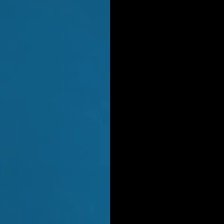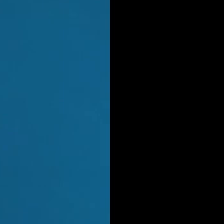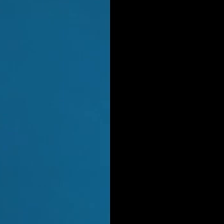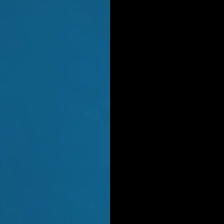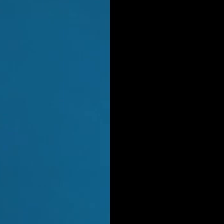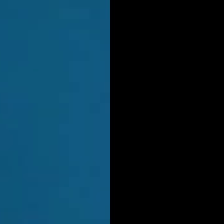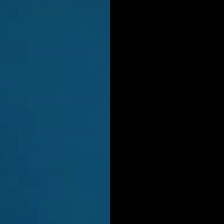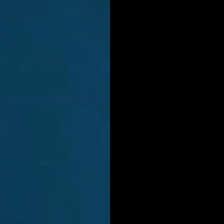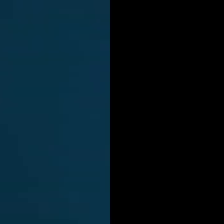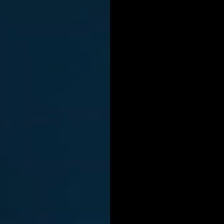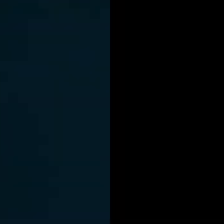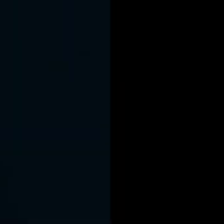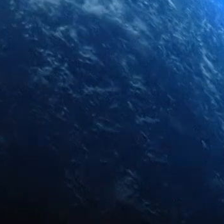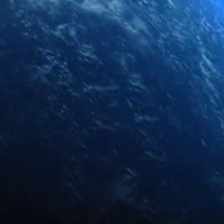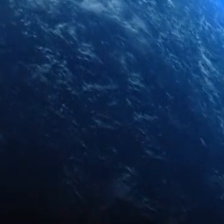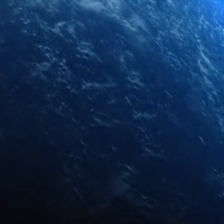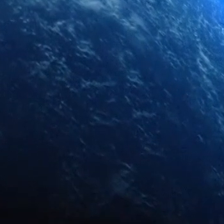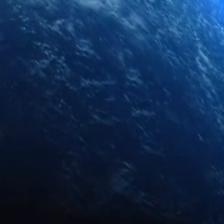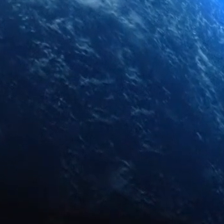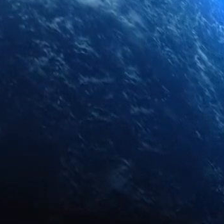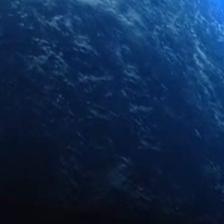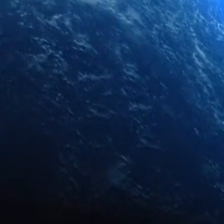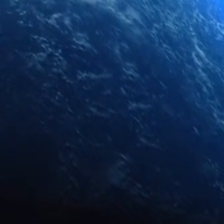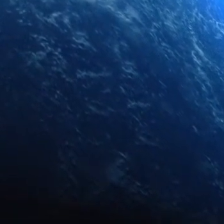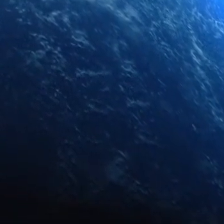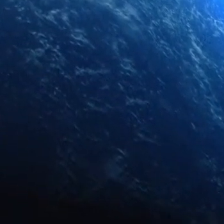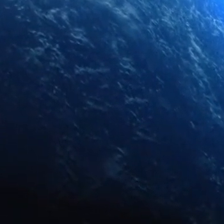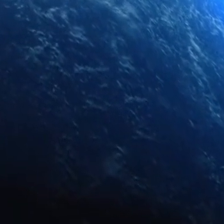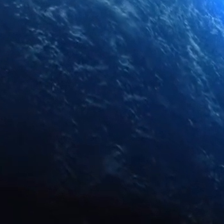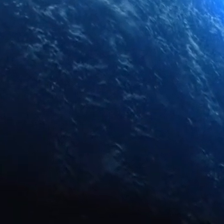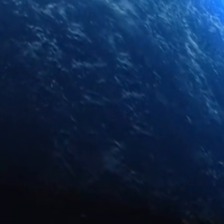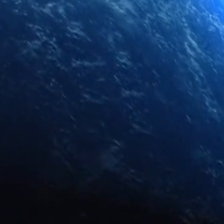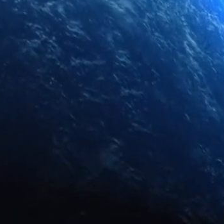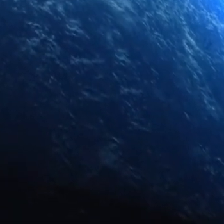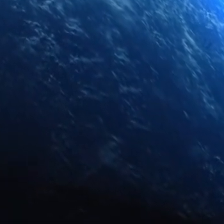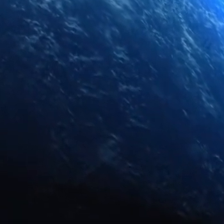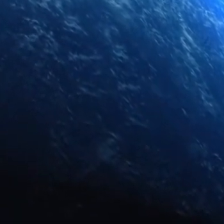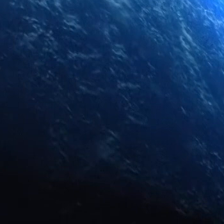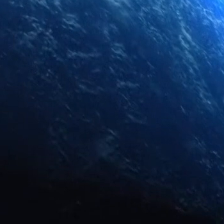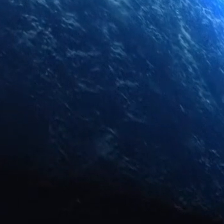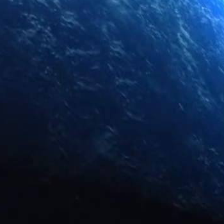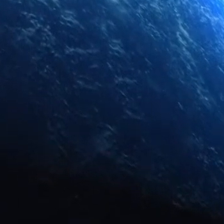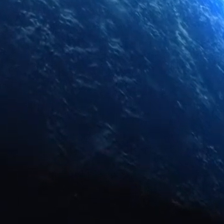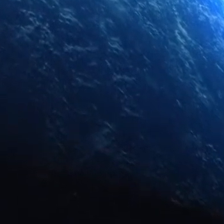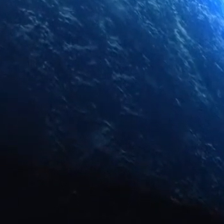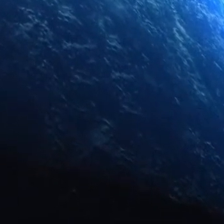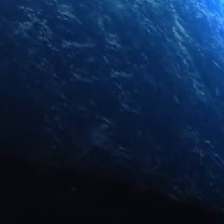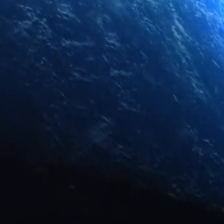Bye-bye.